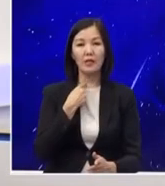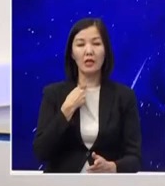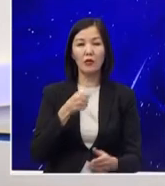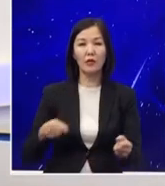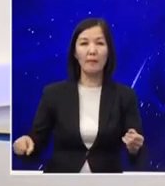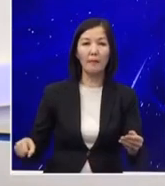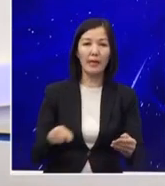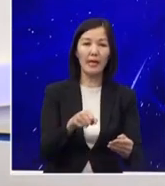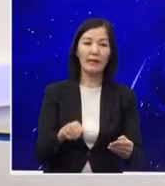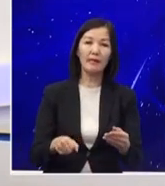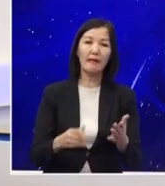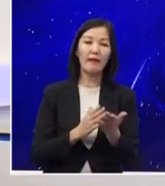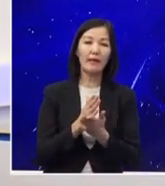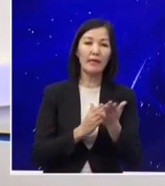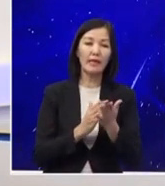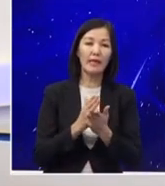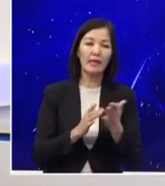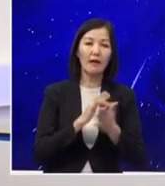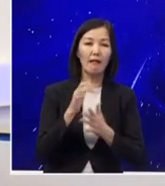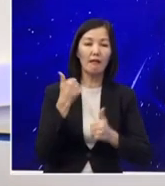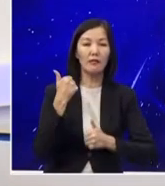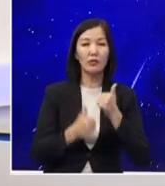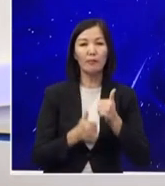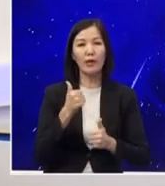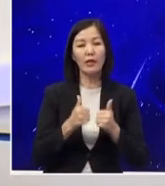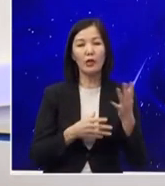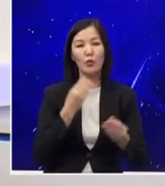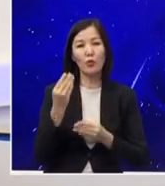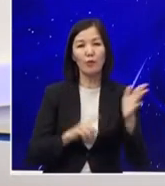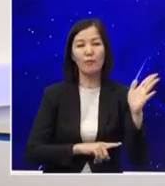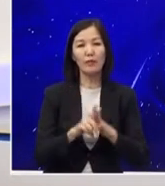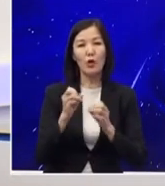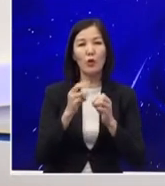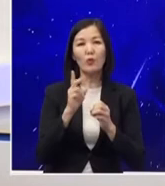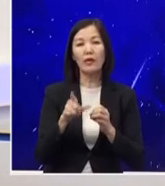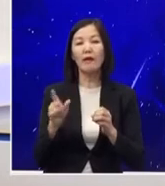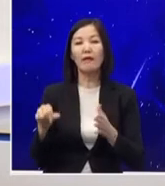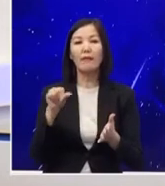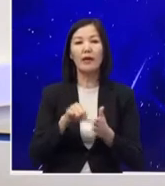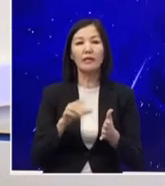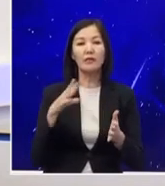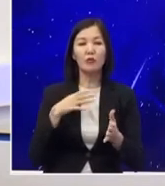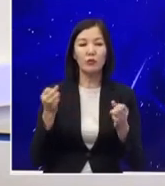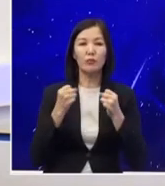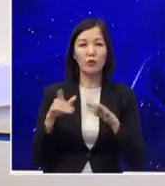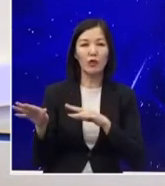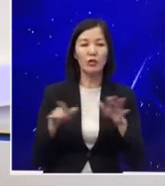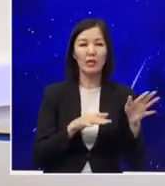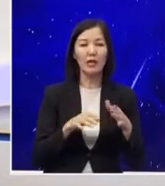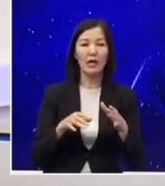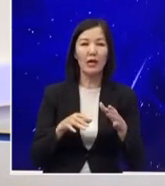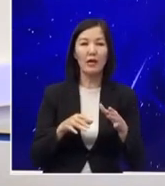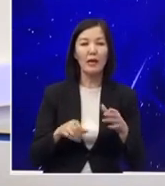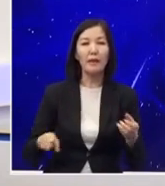Талдықорғанда бильярдтан ардагерлер арасында қалалық чемпионат басталды. Оған тастаяқты шебер меңгерген 12 адам қатысып жатыр. Спорттық